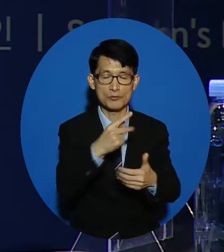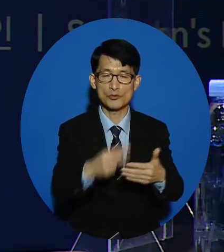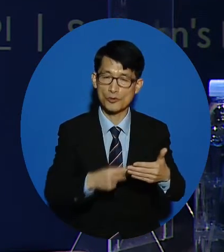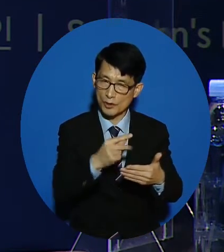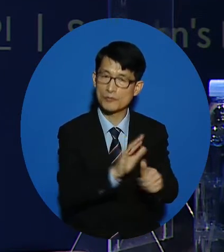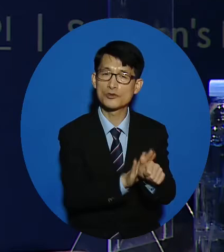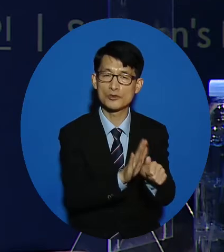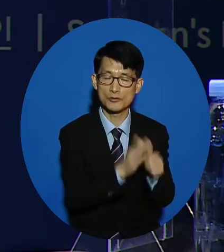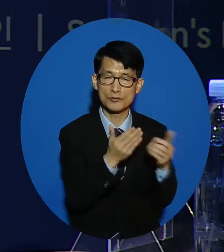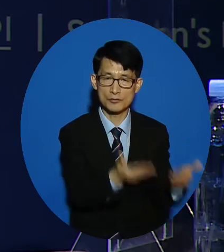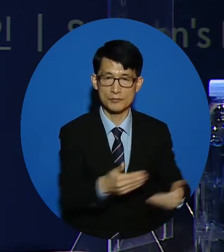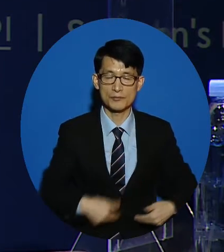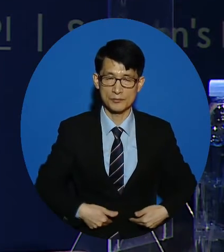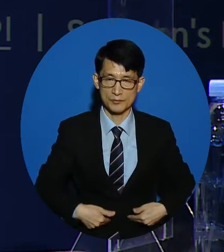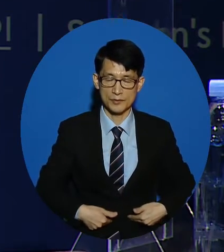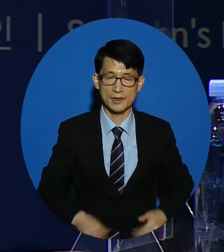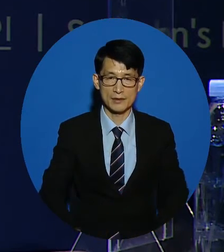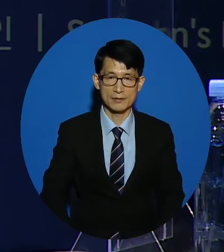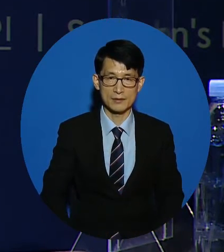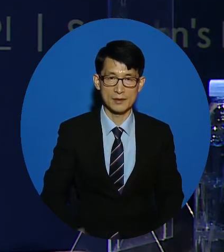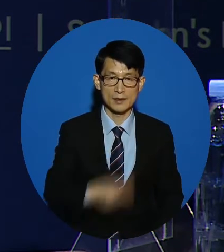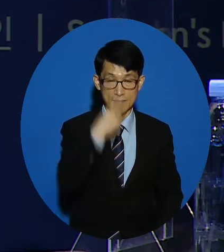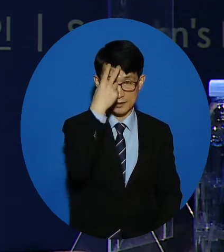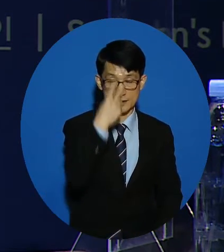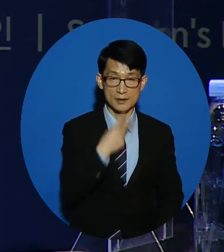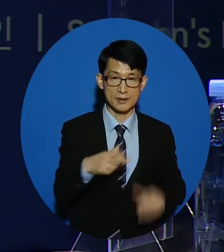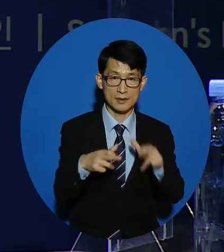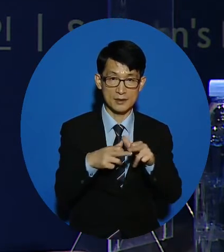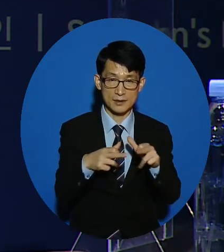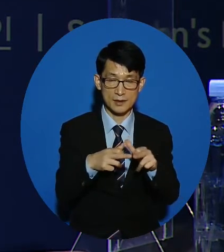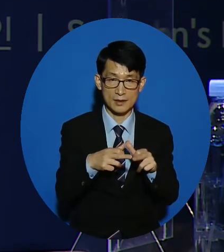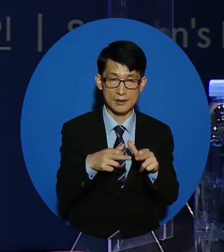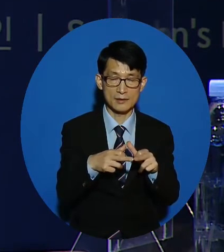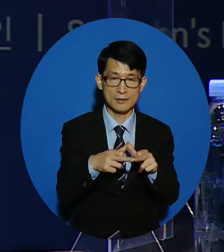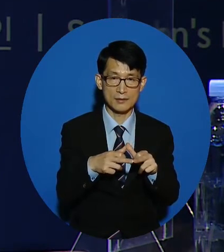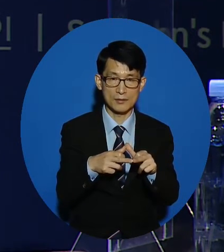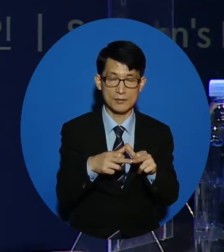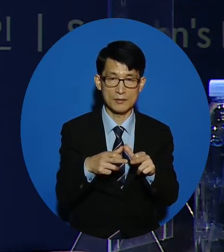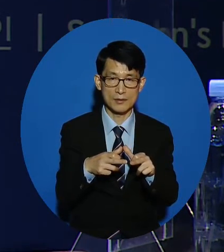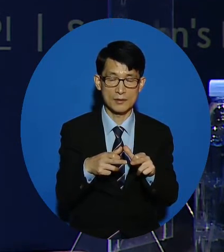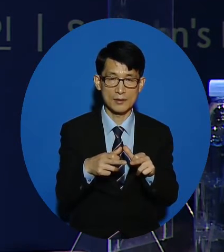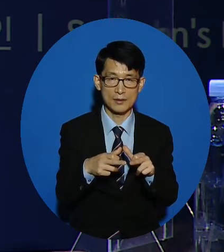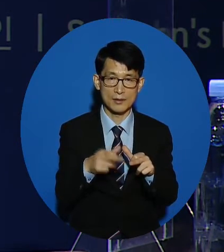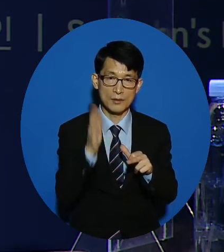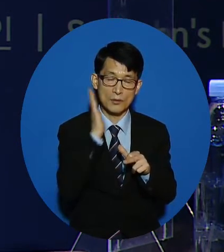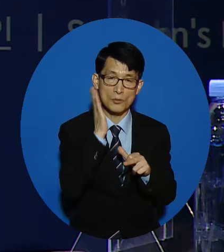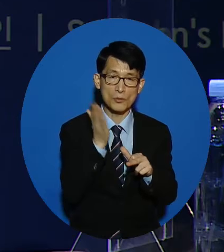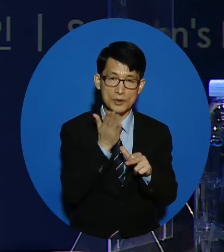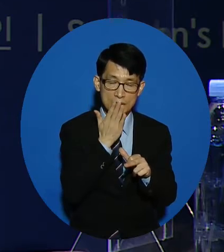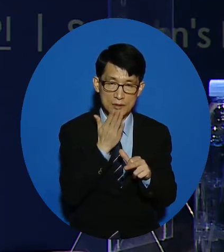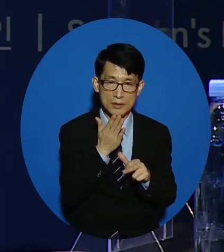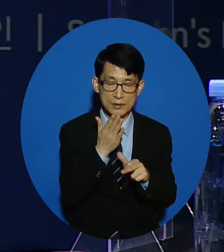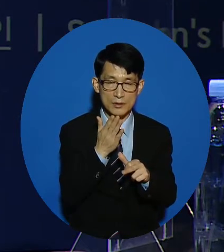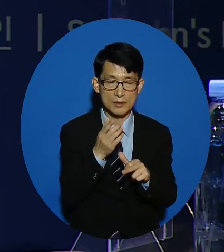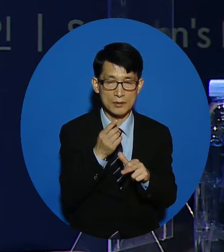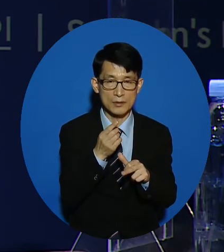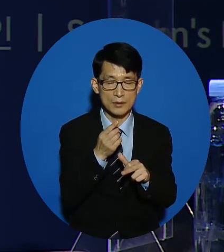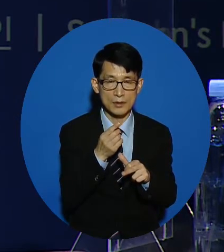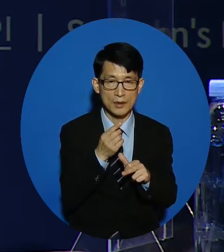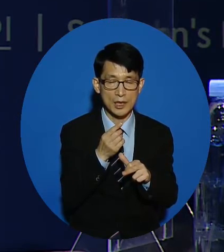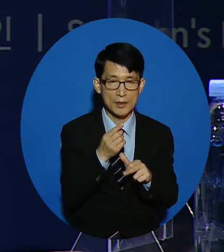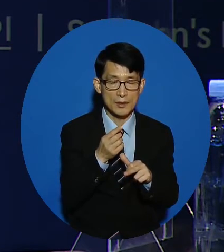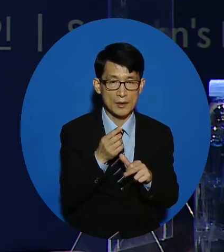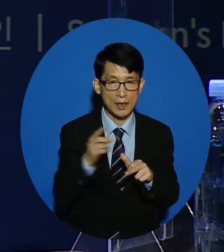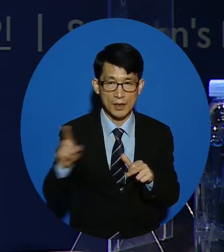시각장애인들은 좀 전에도 누차 이렇게 우리 발치자가 얘기를 하셨는데 청각과 촉각을